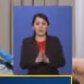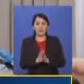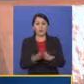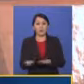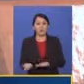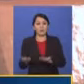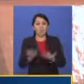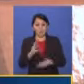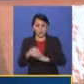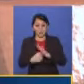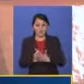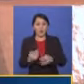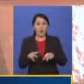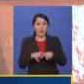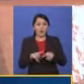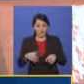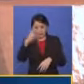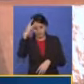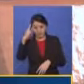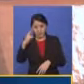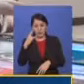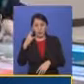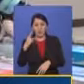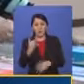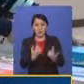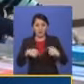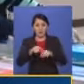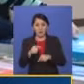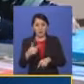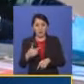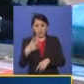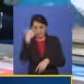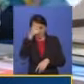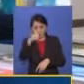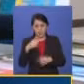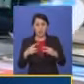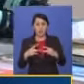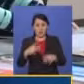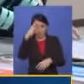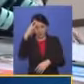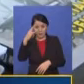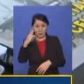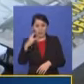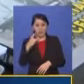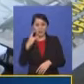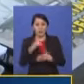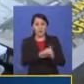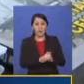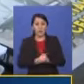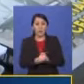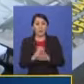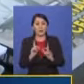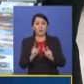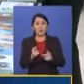түсті. Жаңа әдебиеттің ішінде Қазақстан Халқы Ассамблеясының 25 жылдық мерейтойына орай шығарған «Қазақстан бірлік және келісім мекені»